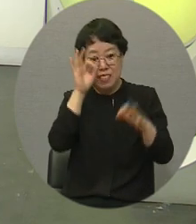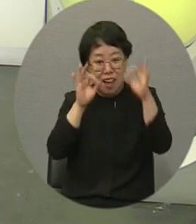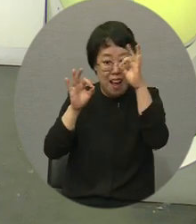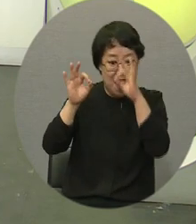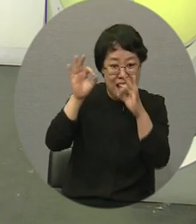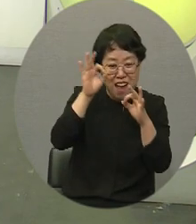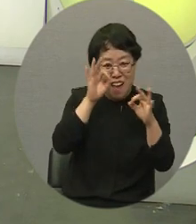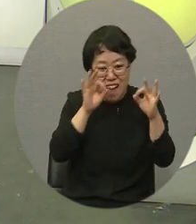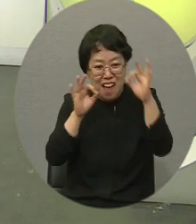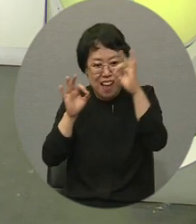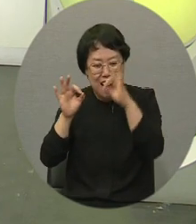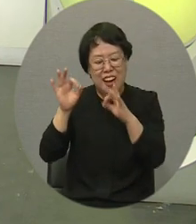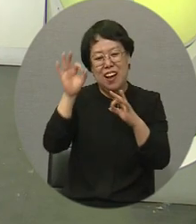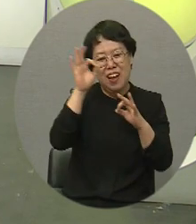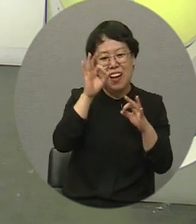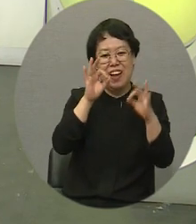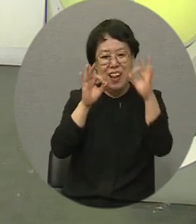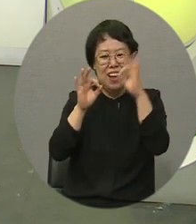찾아보자고